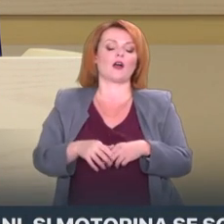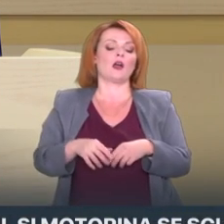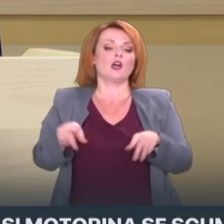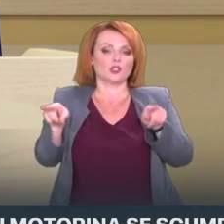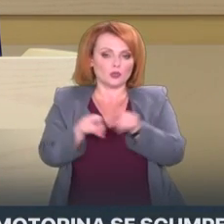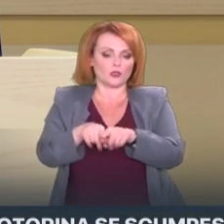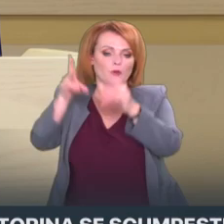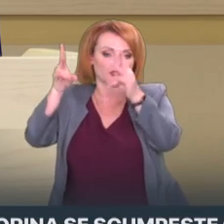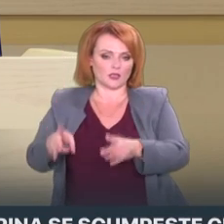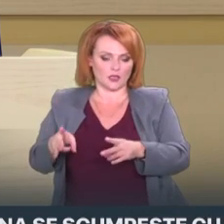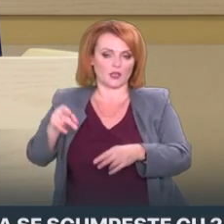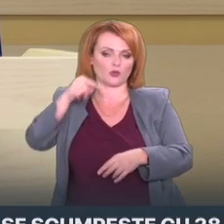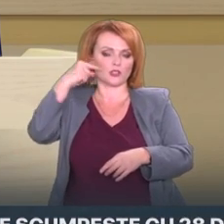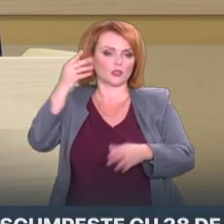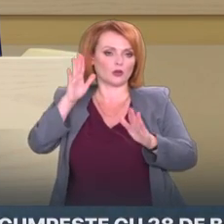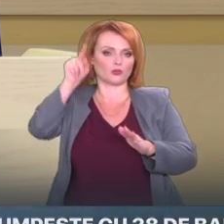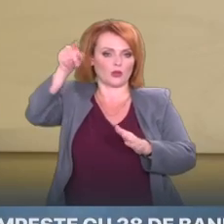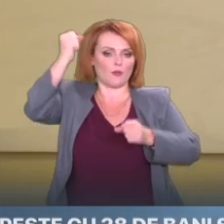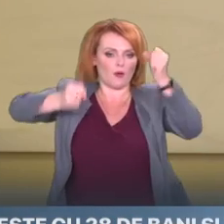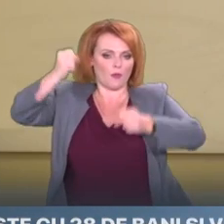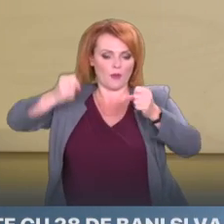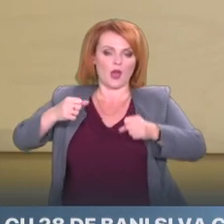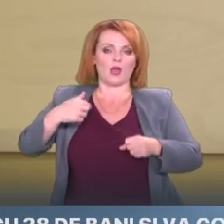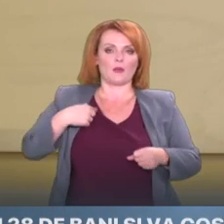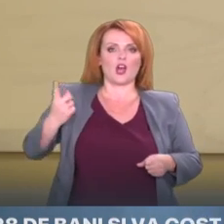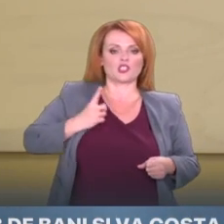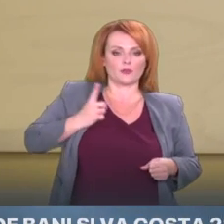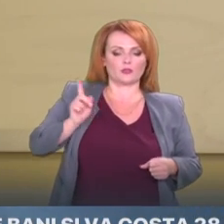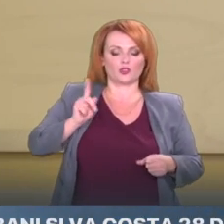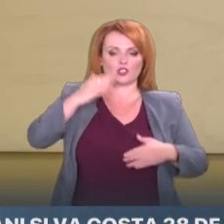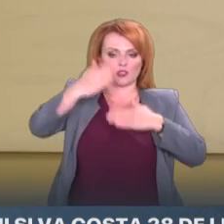de refugiați, îi spunem noi, refugiați de iarnă.